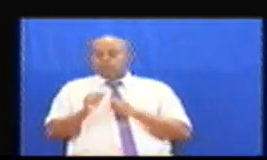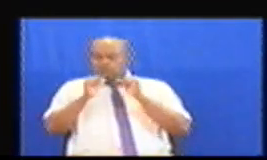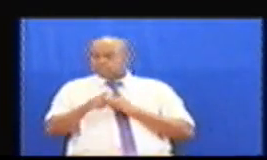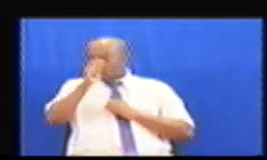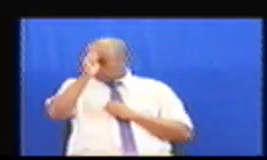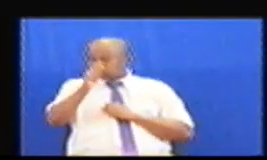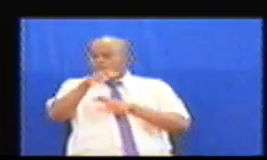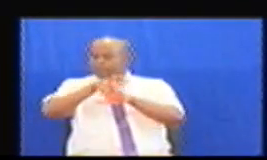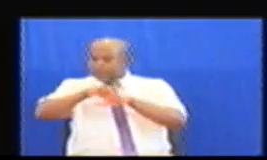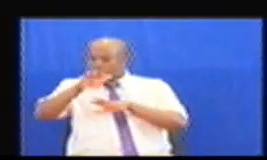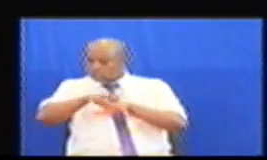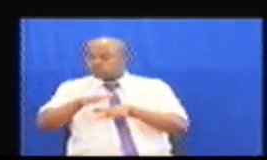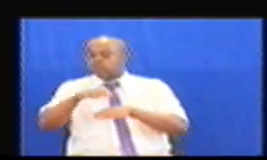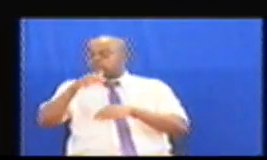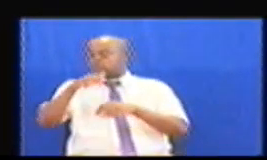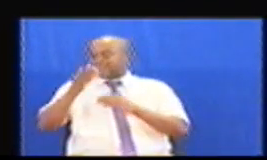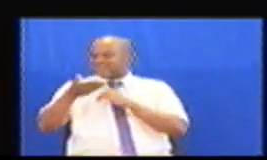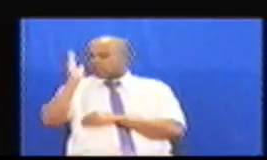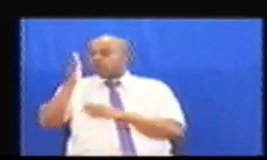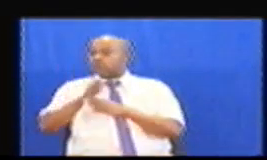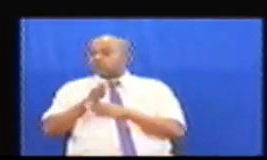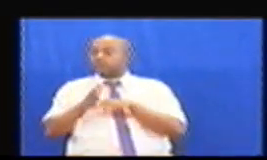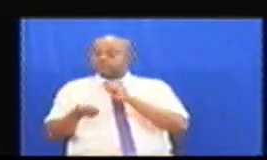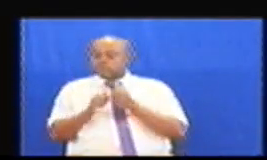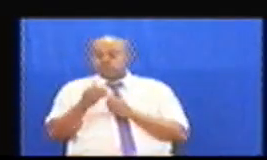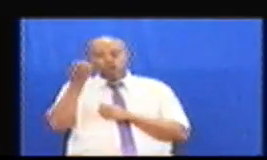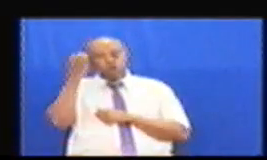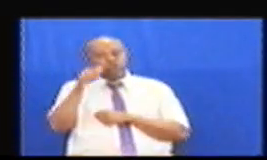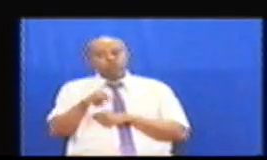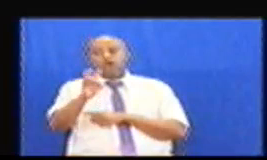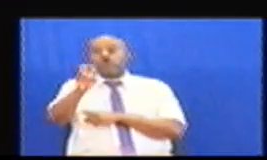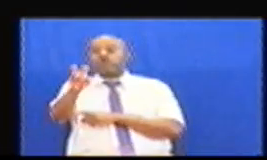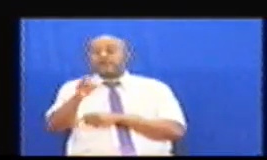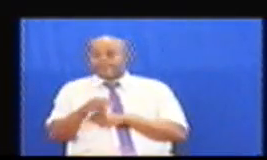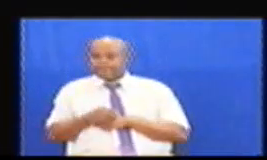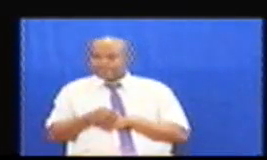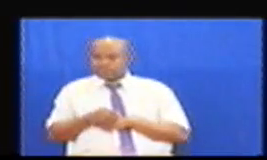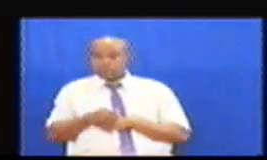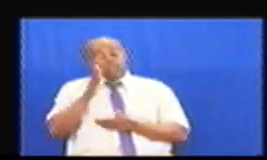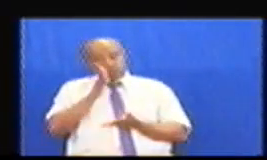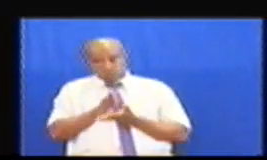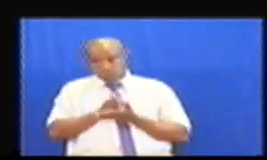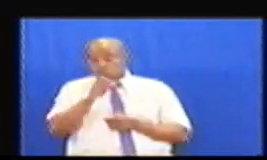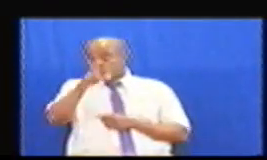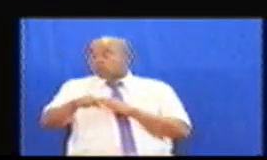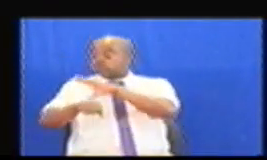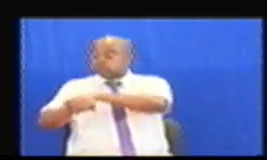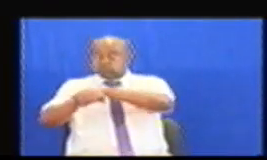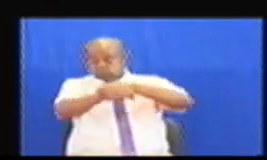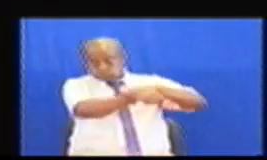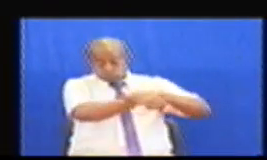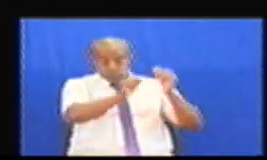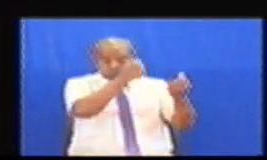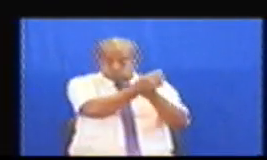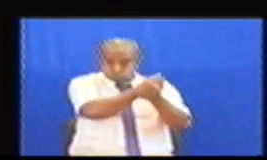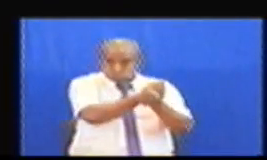na serikali kwenye janga la corona. Mheshimiwa Spika, ni kweli tutaweka karantini, tutatunga sheria,